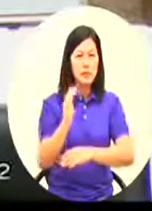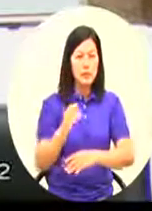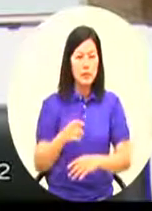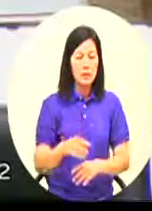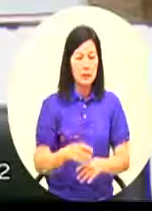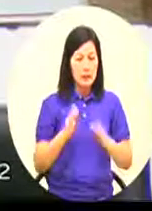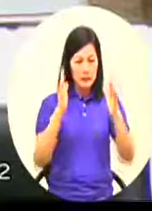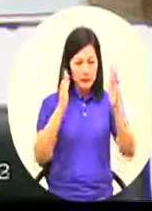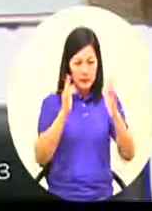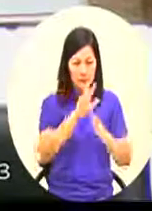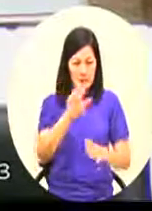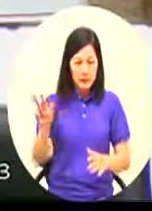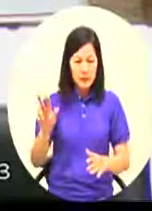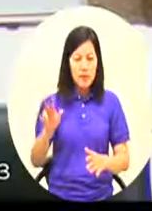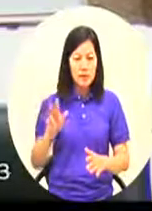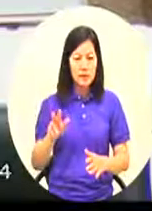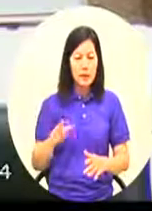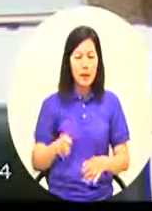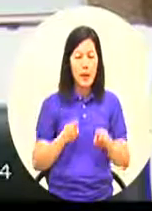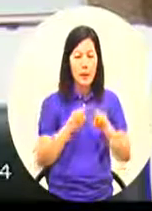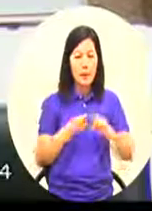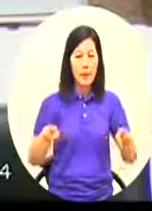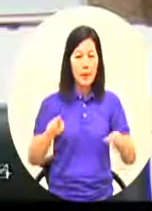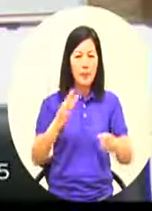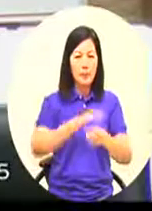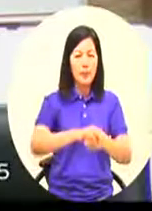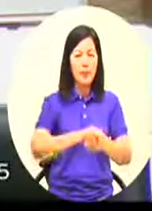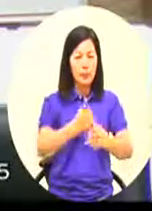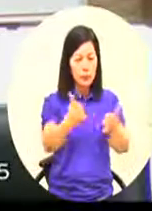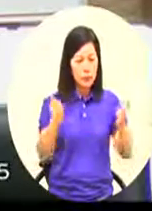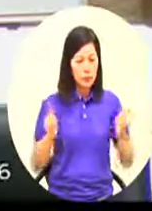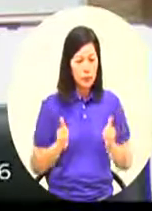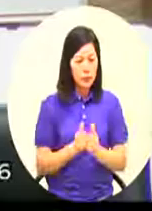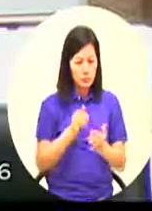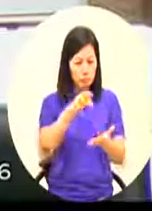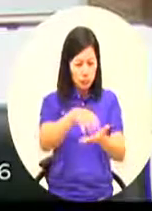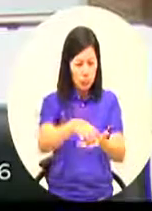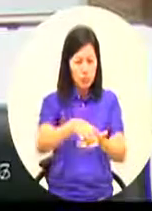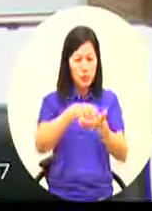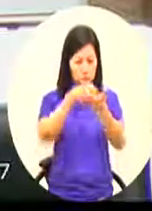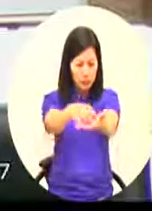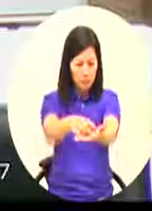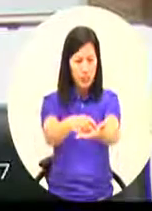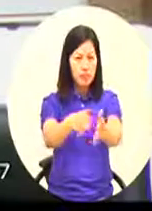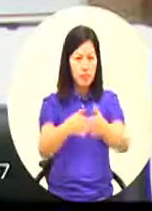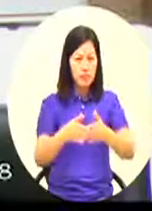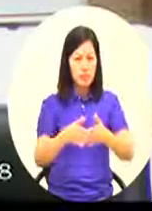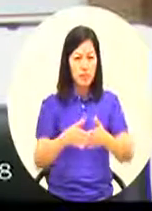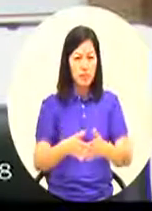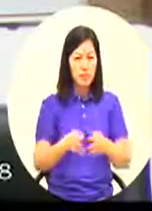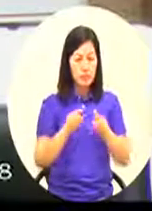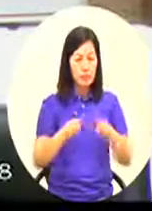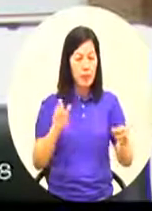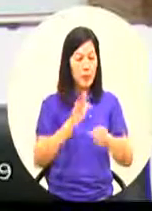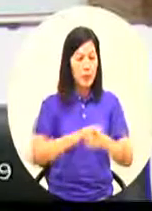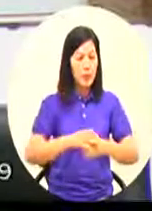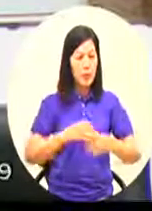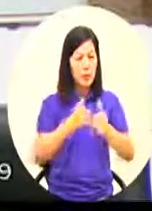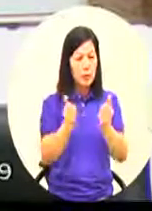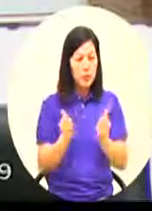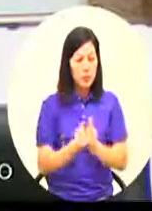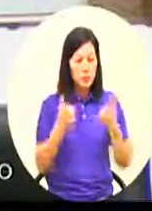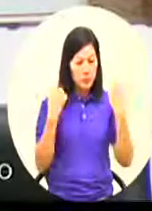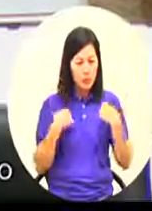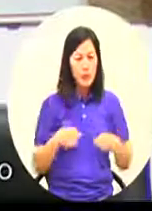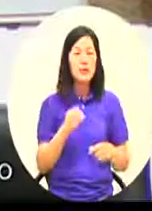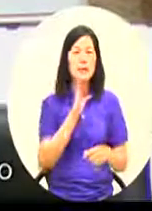视平埔族的证明，平埔族一定要证明，因为平埔族呢原本